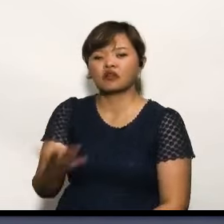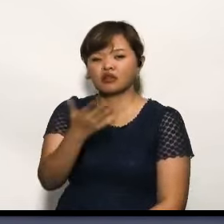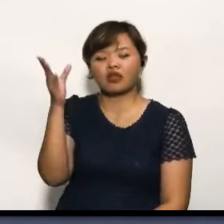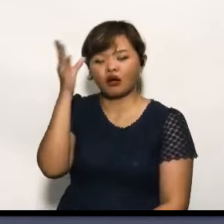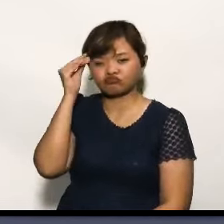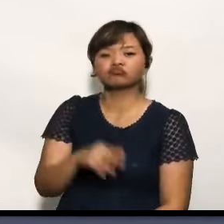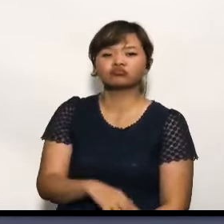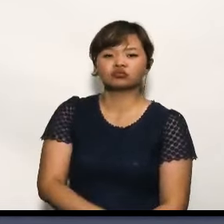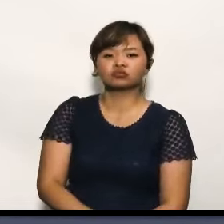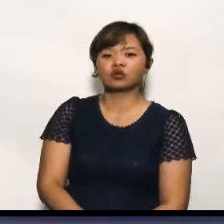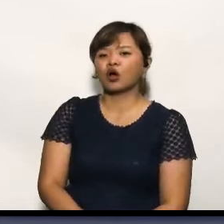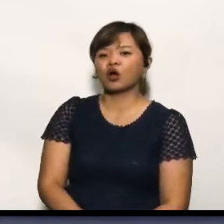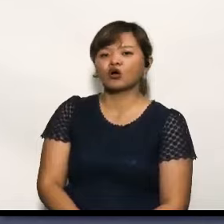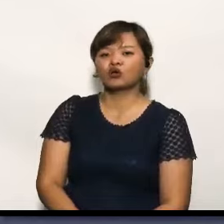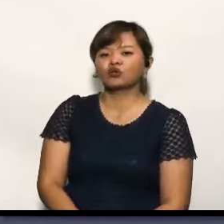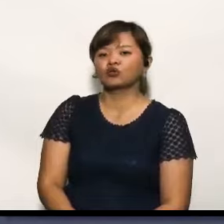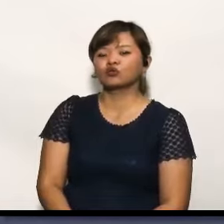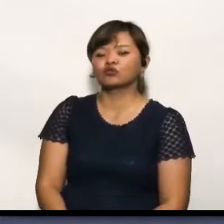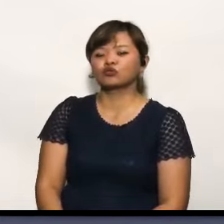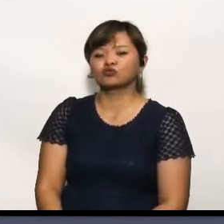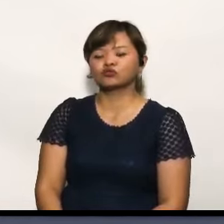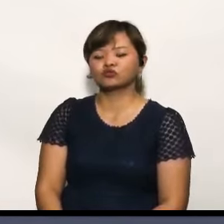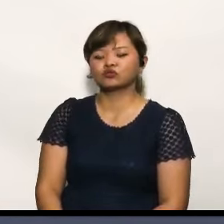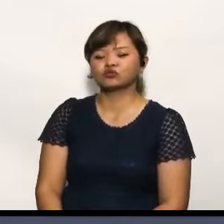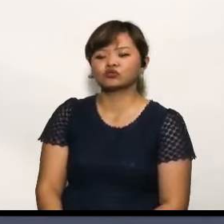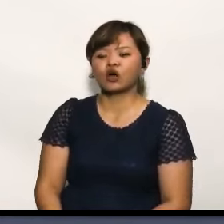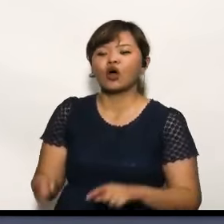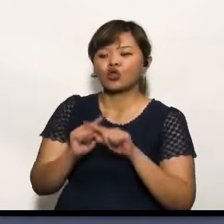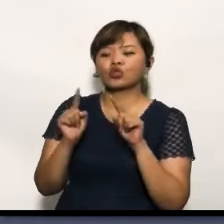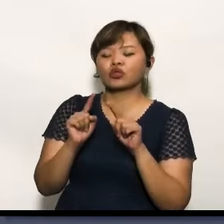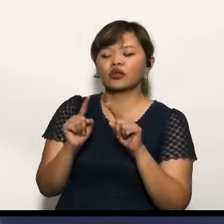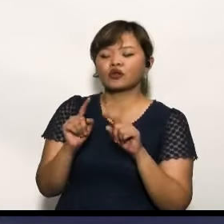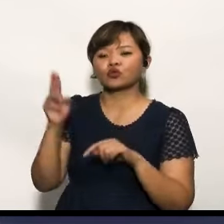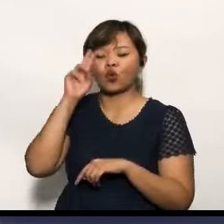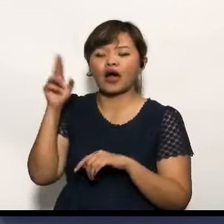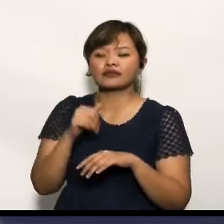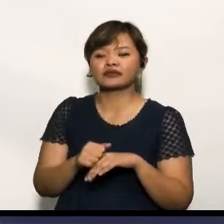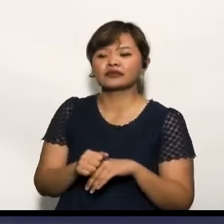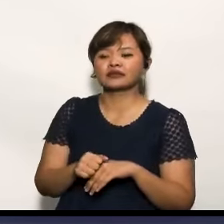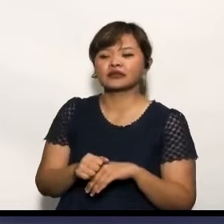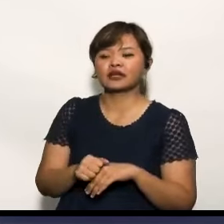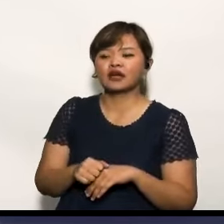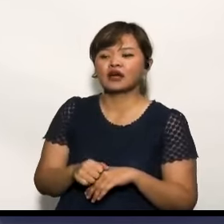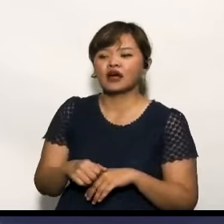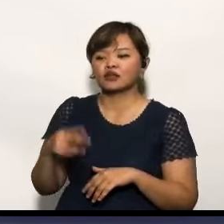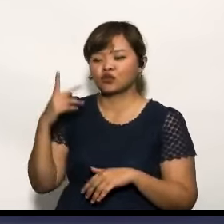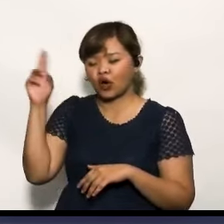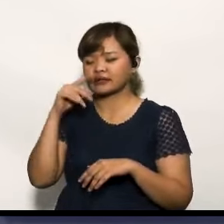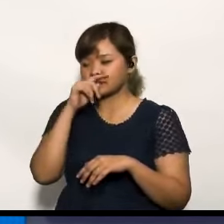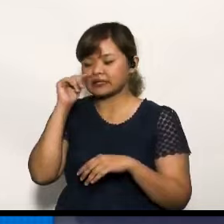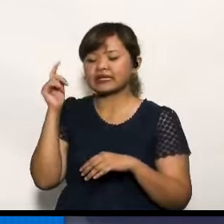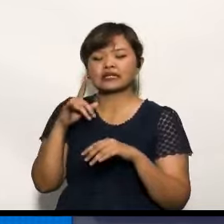Saudara tahu itu? Tuhan gak bukain teman atau kelemahan sesama saudara itu buat saudara ngerasa lebih